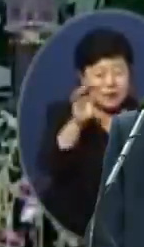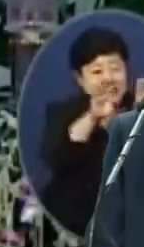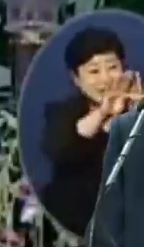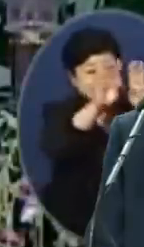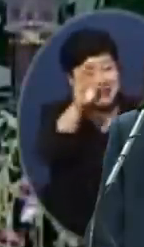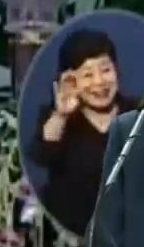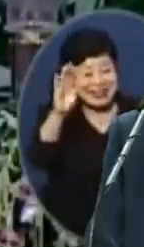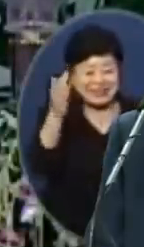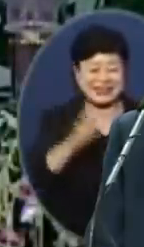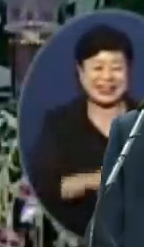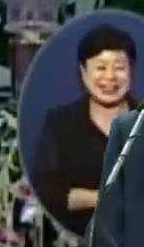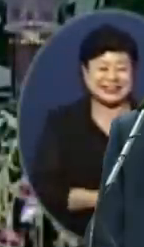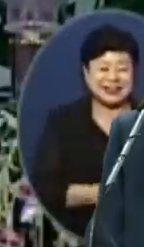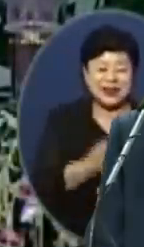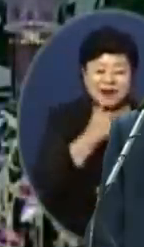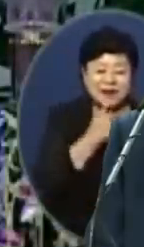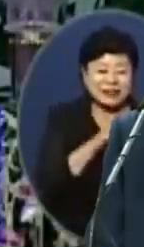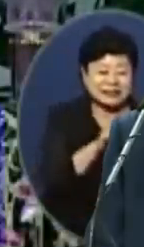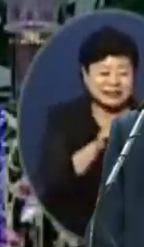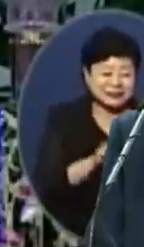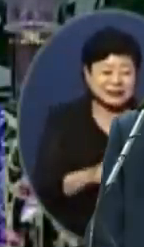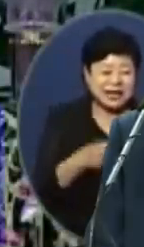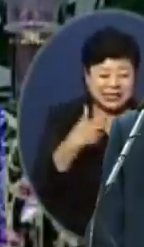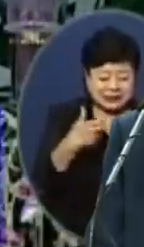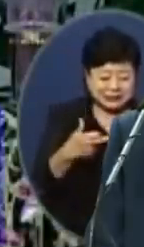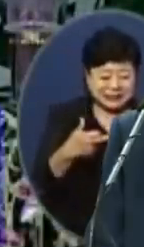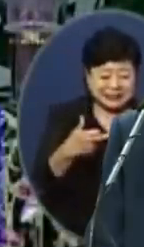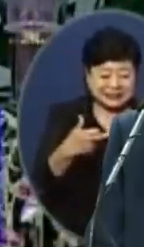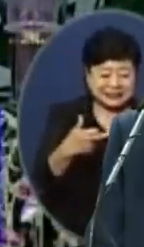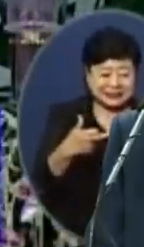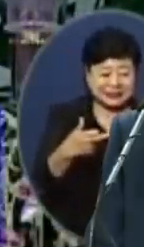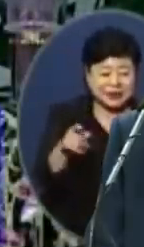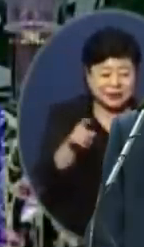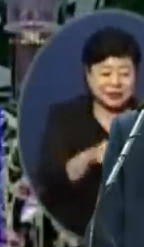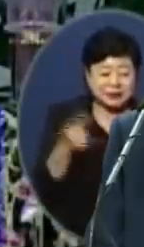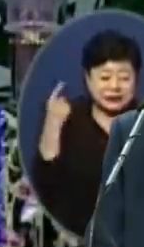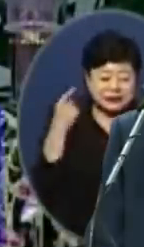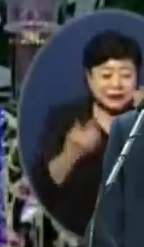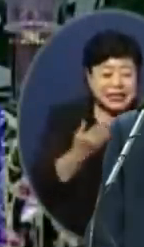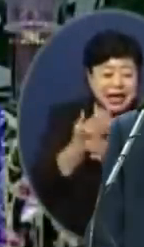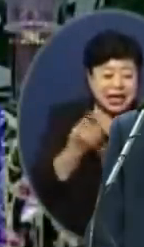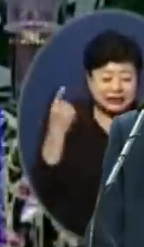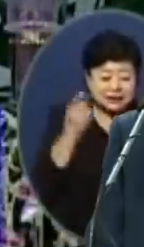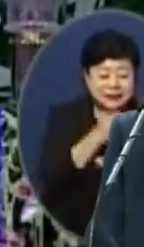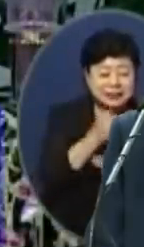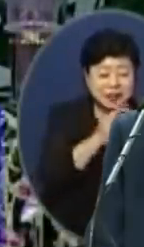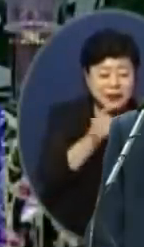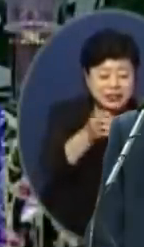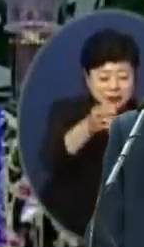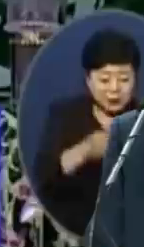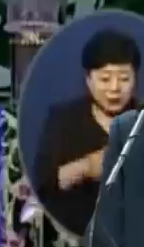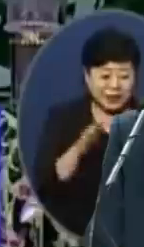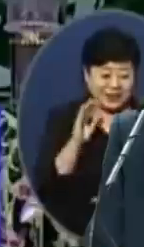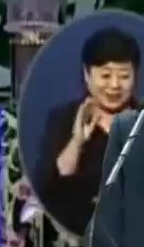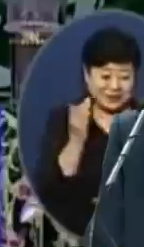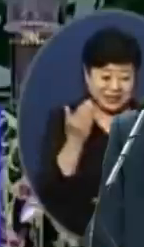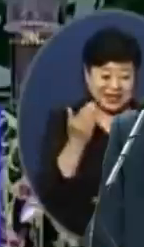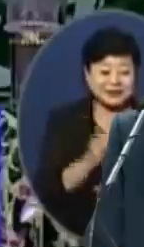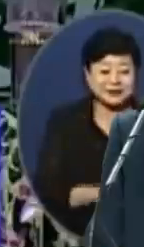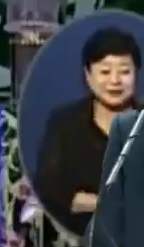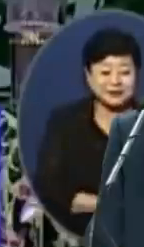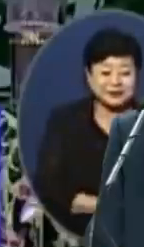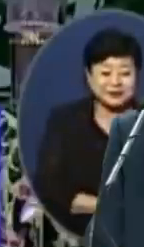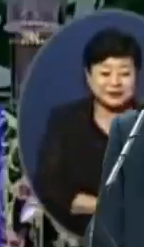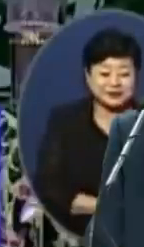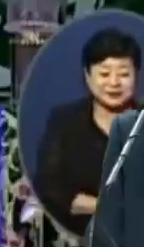되는 것입니다. 로마서 10장 17절에는 믿음은 들음에서 나며 들음은 그리스도의 말씀으로